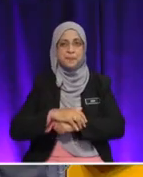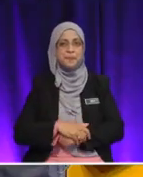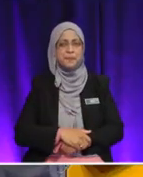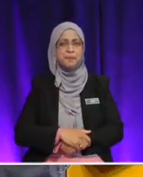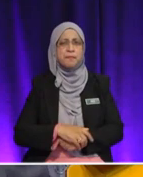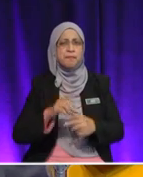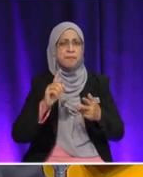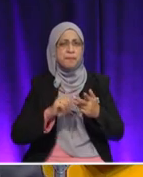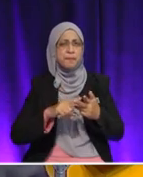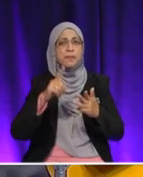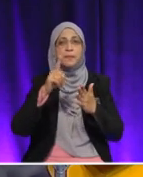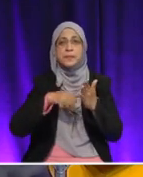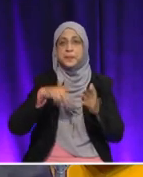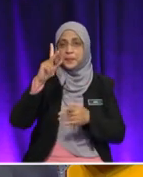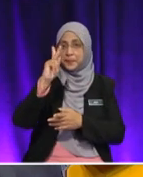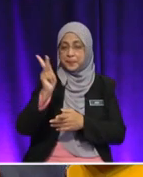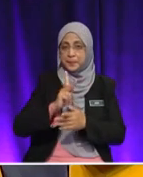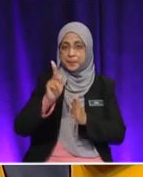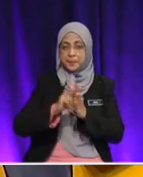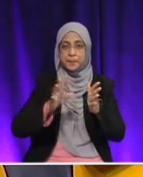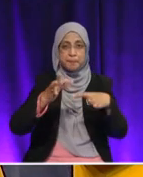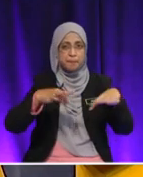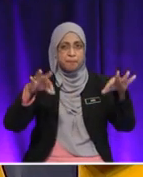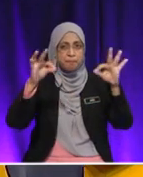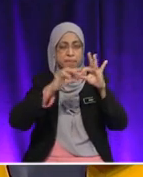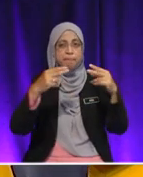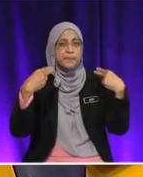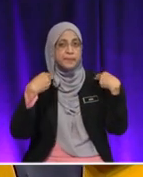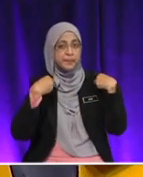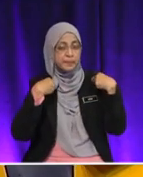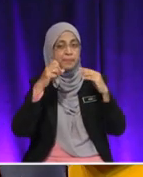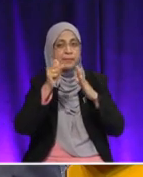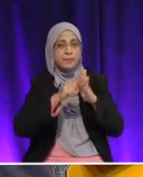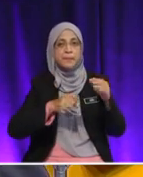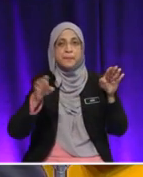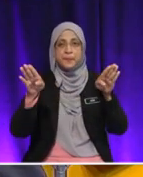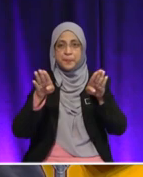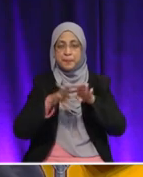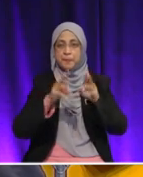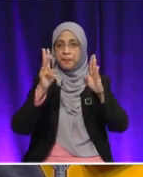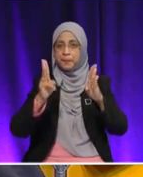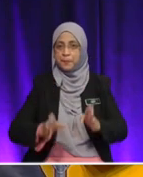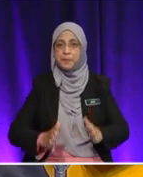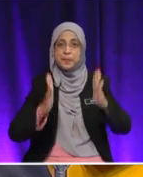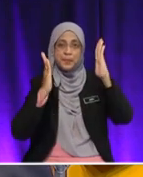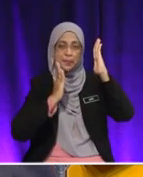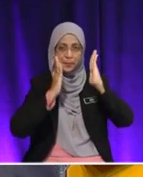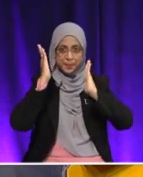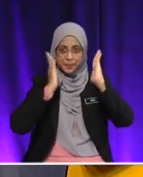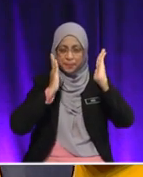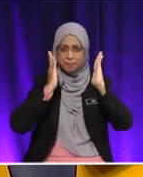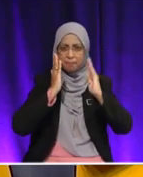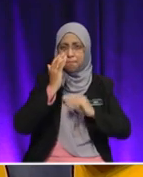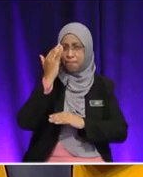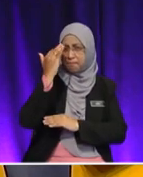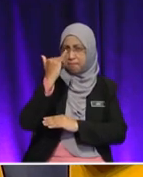Apakah kepentingan hak sebagai warga negara tadi kita tinggal dua contoh daripada 5 seterusnya pula Kenapa